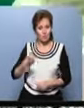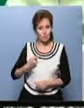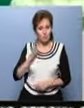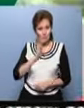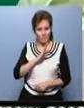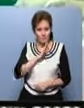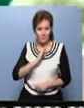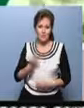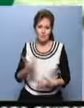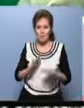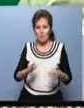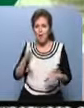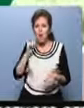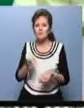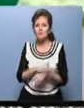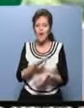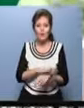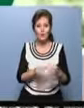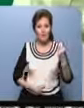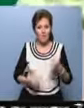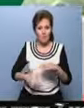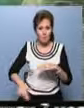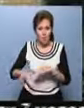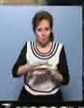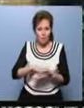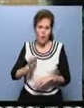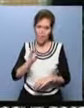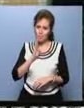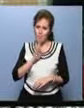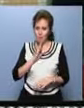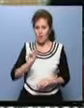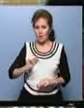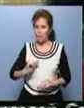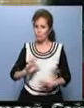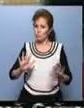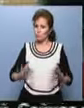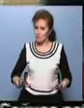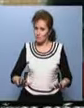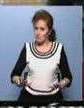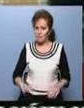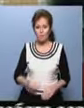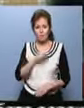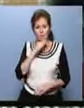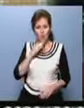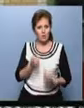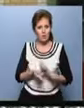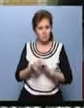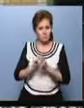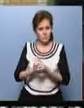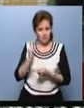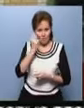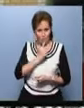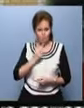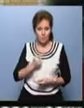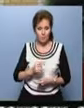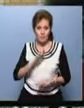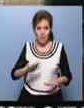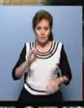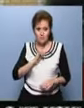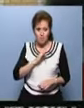осваивают игровые площадки, а их мамы – рабочее место. Много изменилось за 2 года. Детский сад поражает.